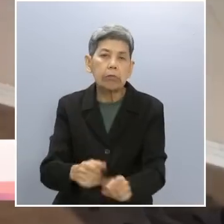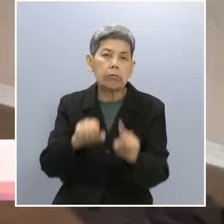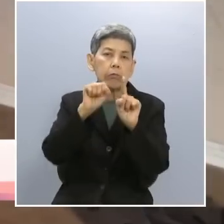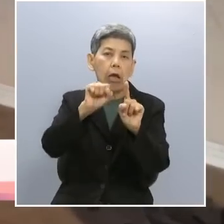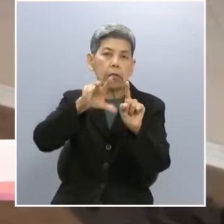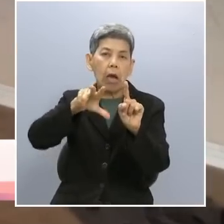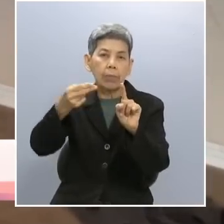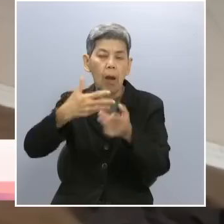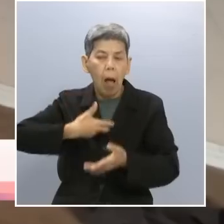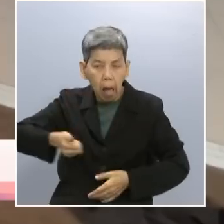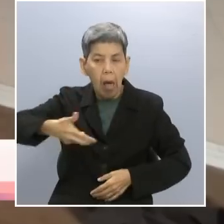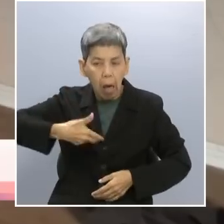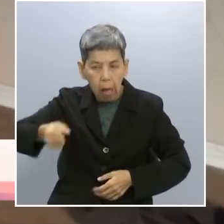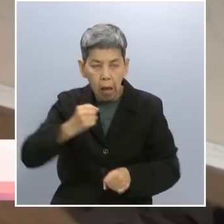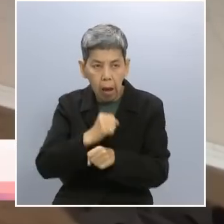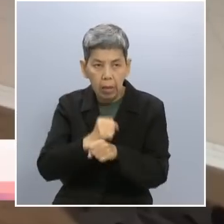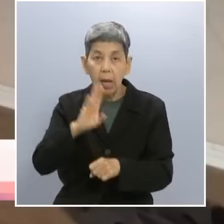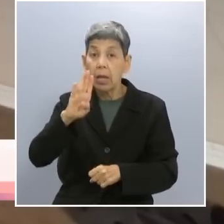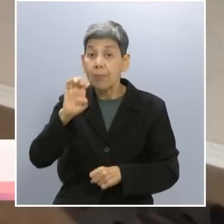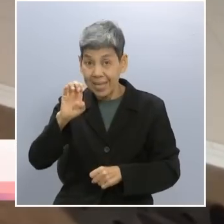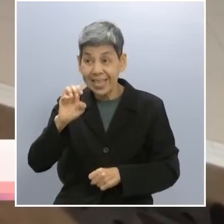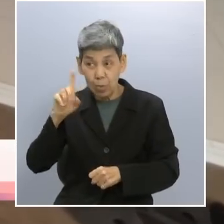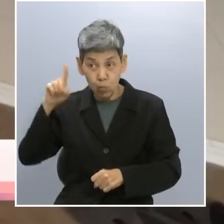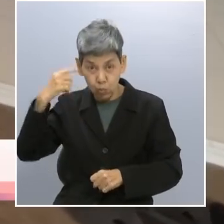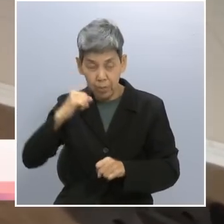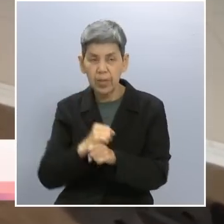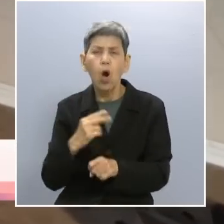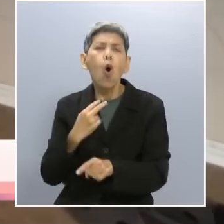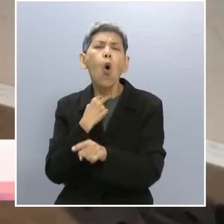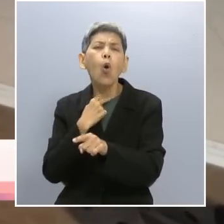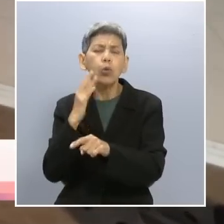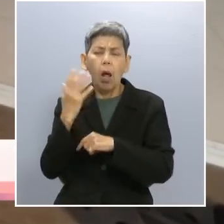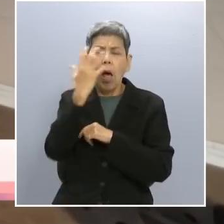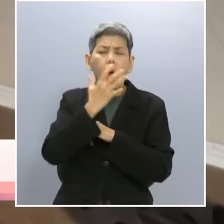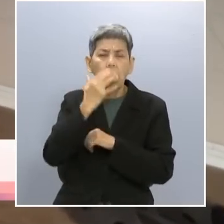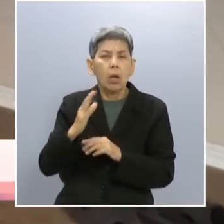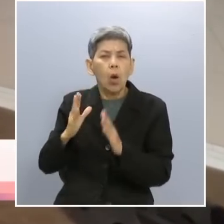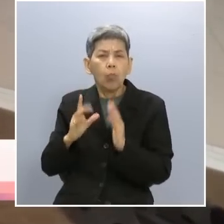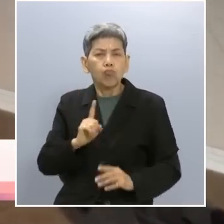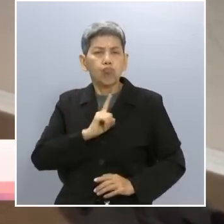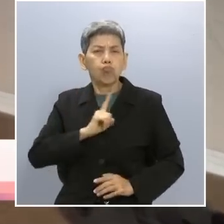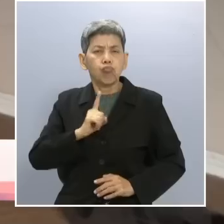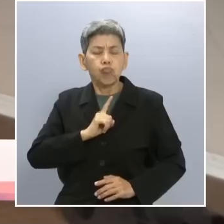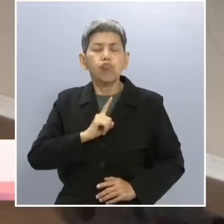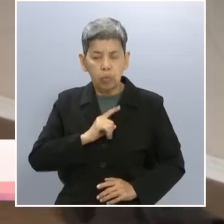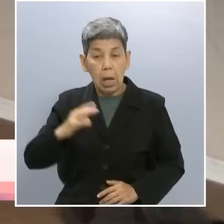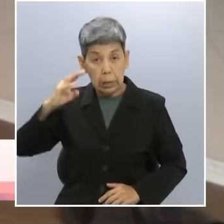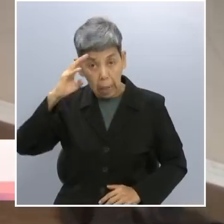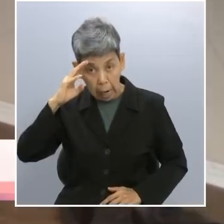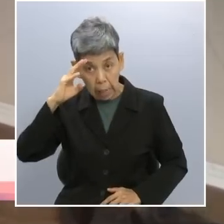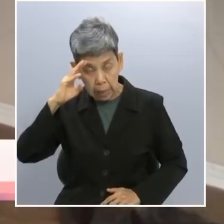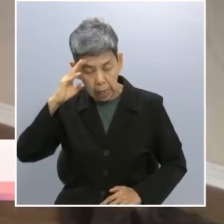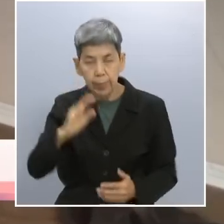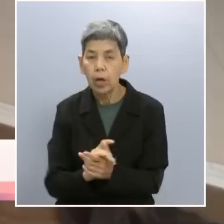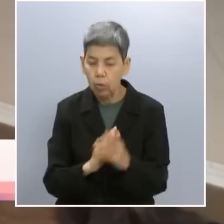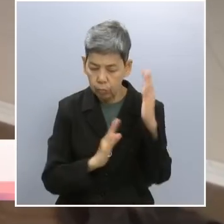เนี่ยครับซึ่ง Bเนี่ยบอกว่ากบมาหลอกว่าโสดแล้วก็บอกว่าเป็นทหารจ่าสิบ